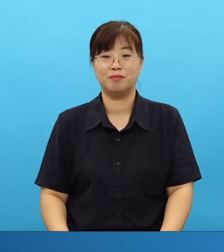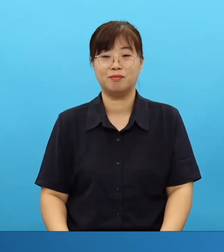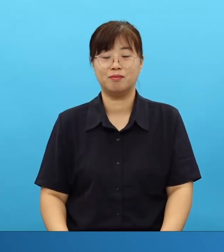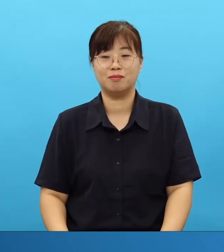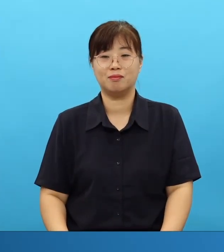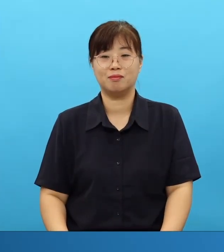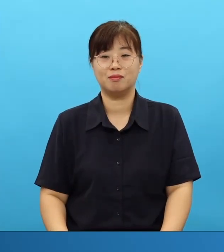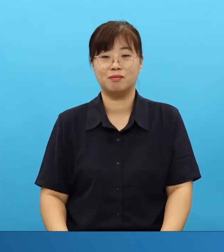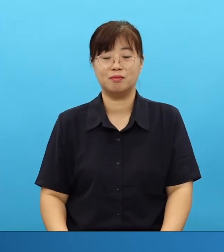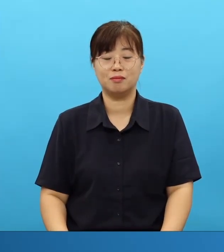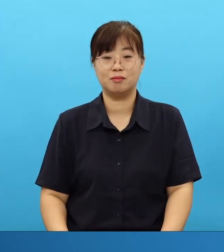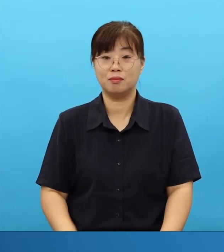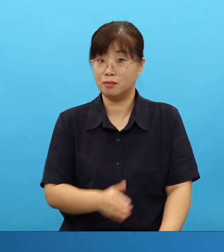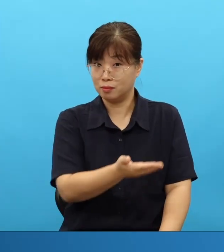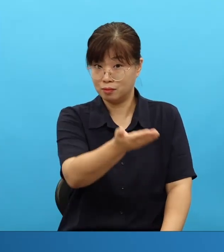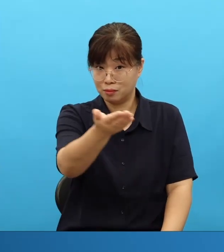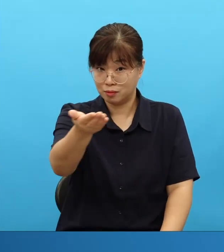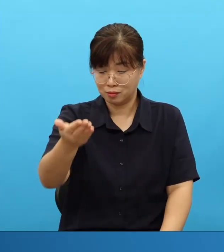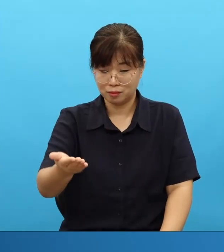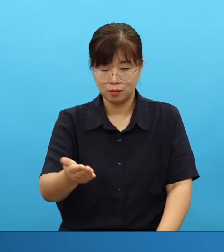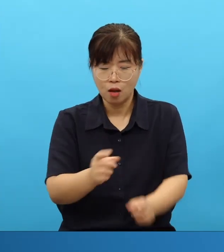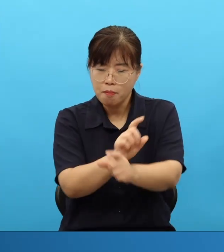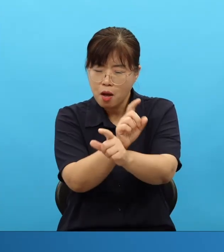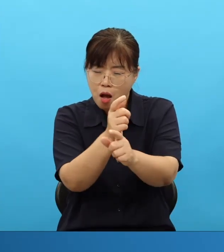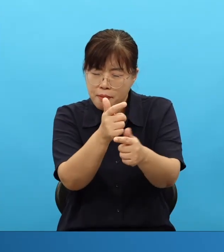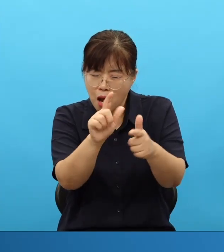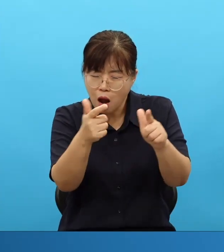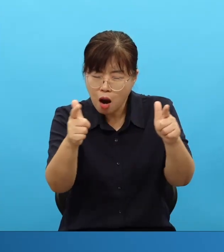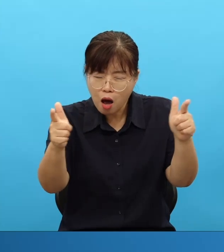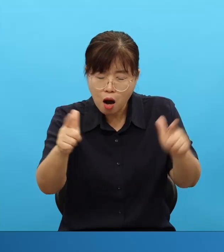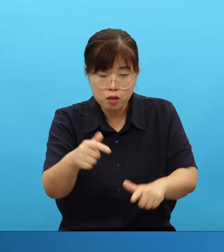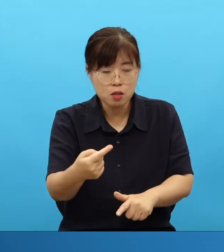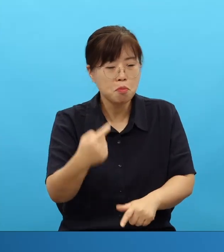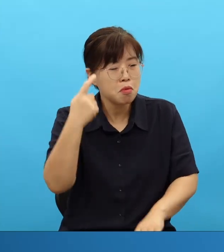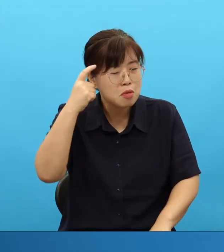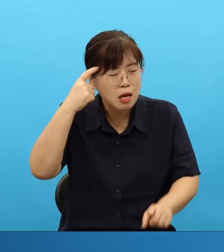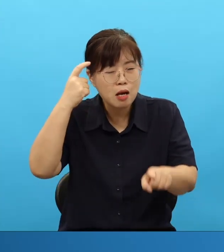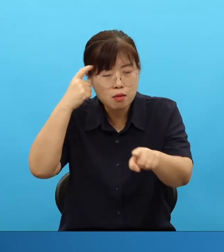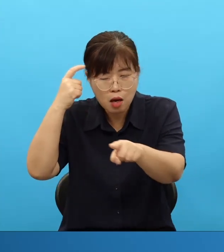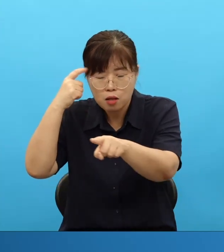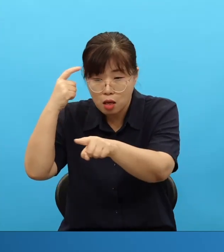것을 수용할 능력을 가진 것이 순례자입니다